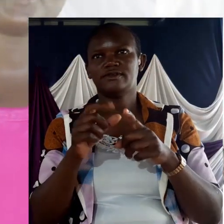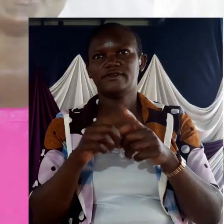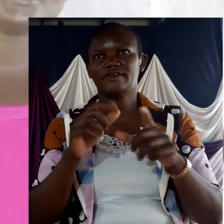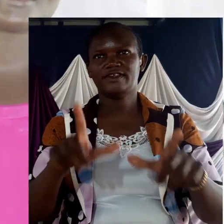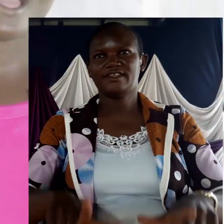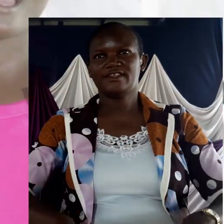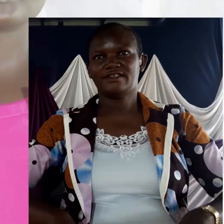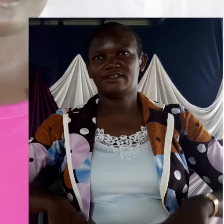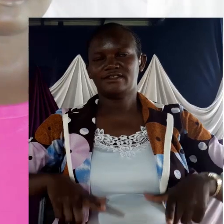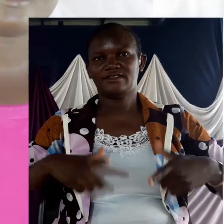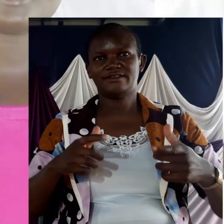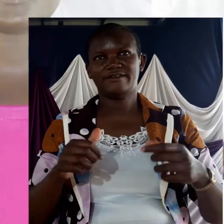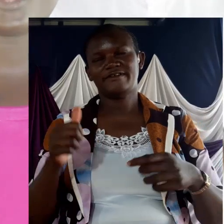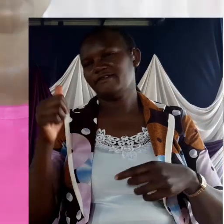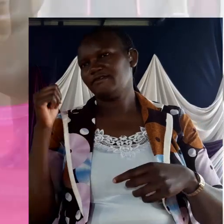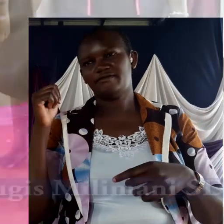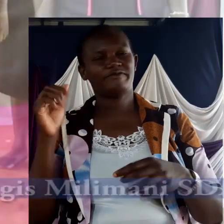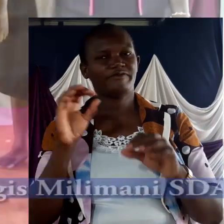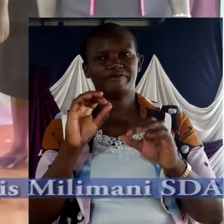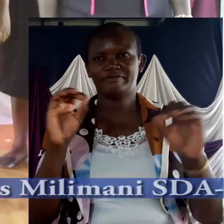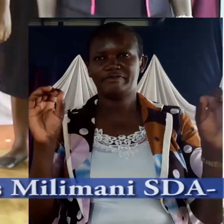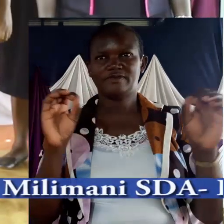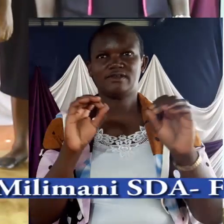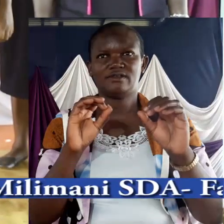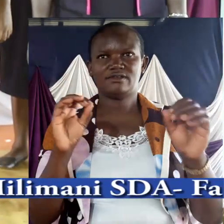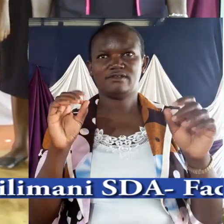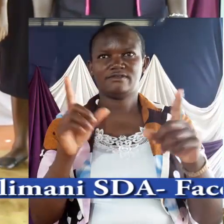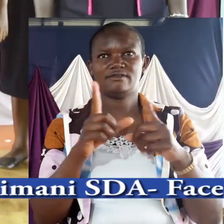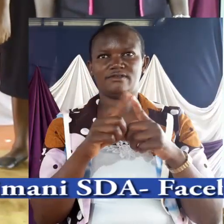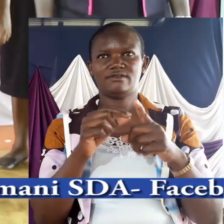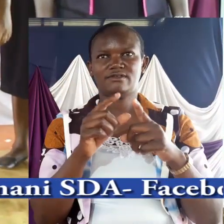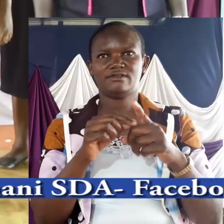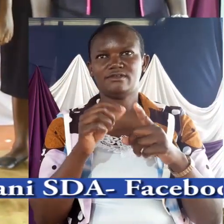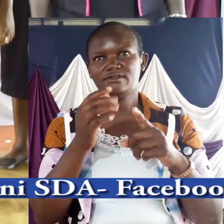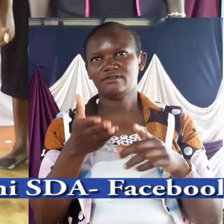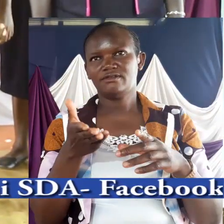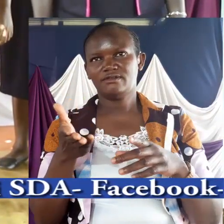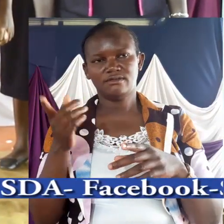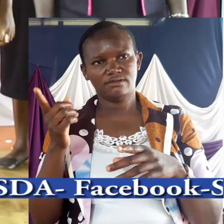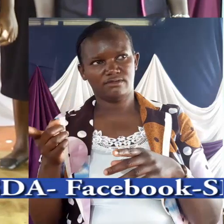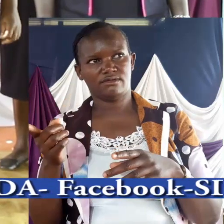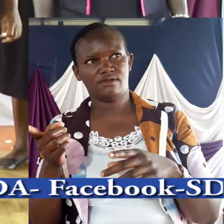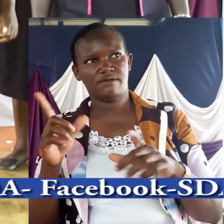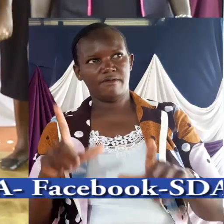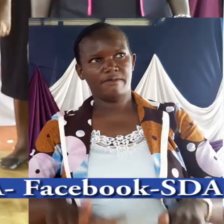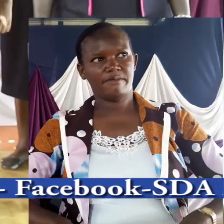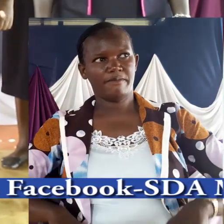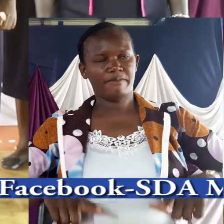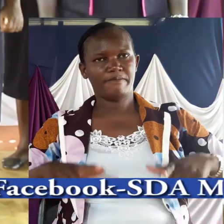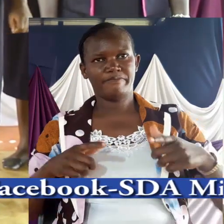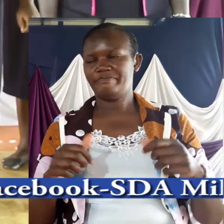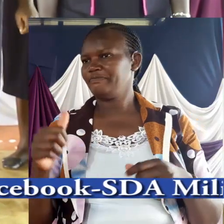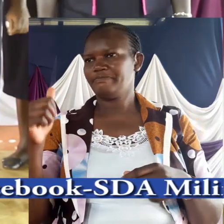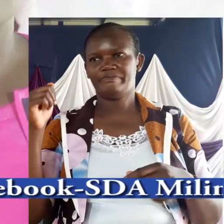uzima. Sikata neno la Mungu. Neno hili, neno lenye uzima.